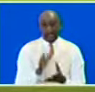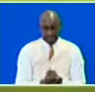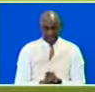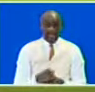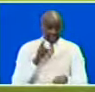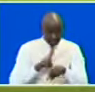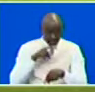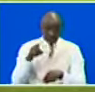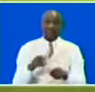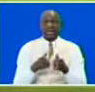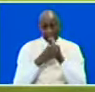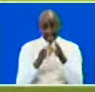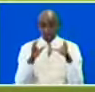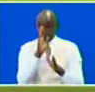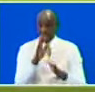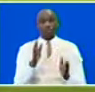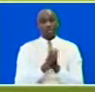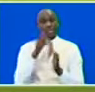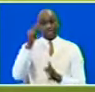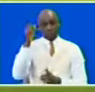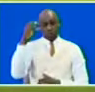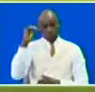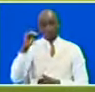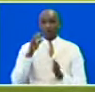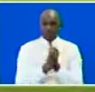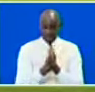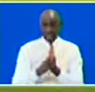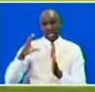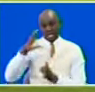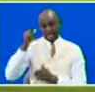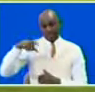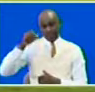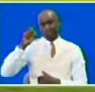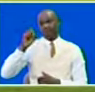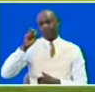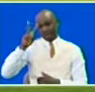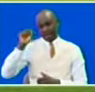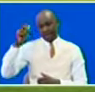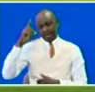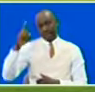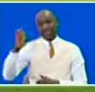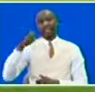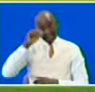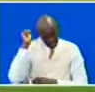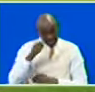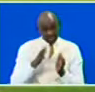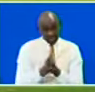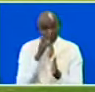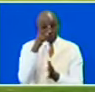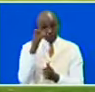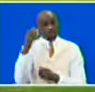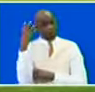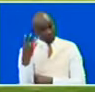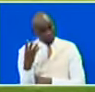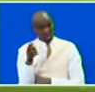kuongoza katika kundi lao dhidi ya Togo, Mauritania na Cape Verde, Kenya ilifuzu kwa ubingwa barani Afrika mwaka 2004